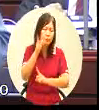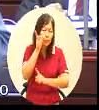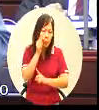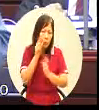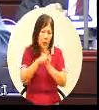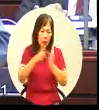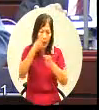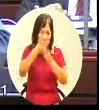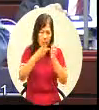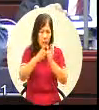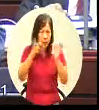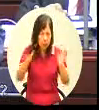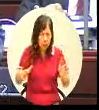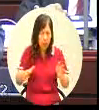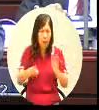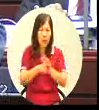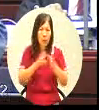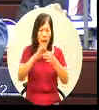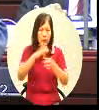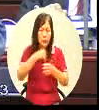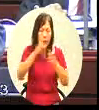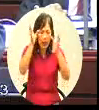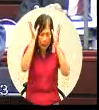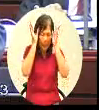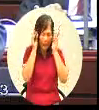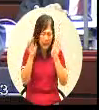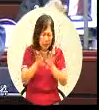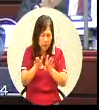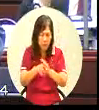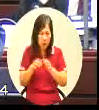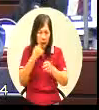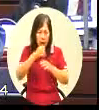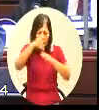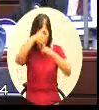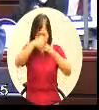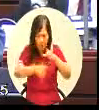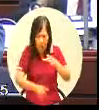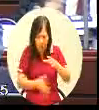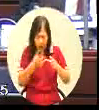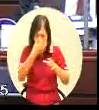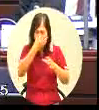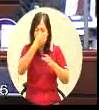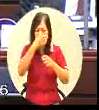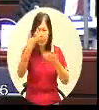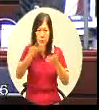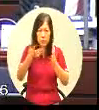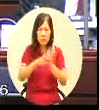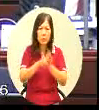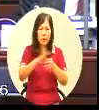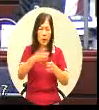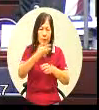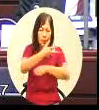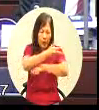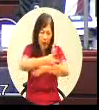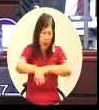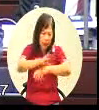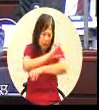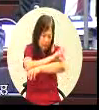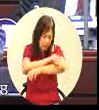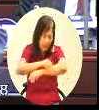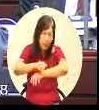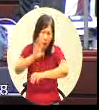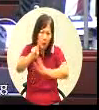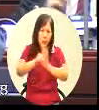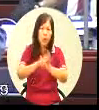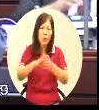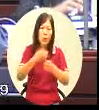当，因为暑假溺水的事件，因为有这个海沙滩。